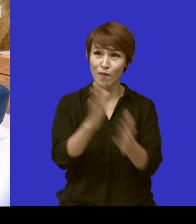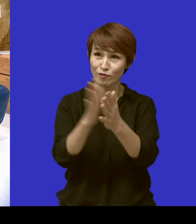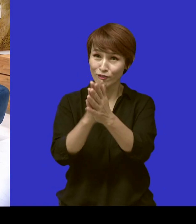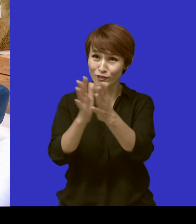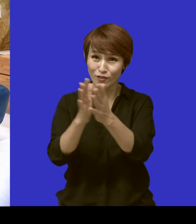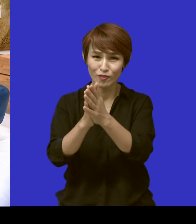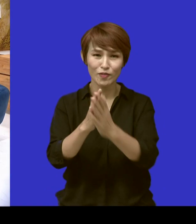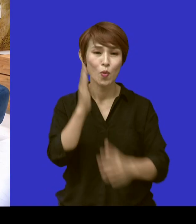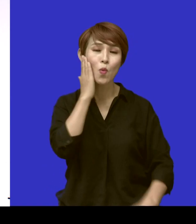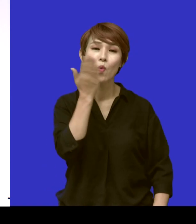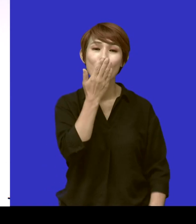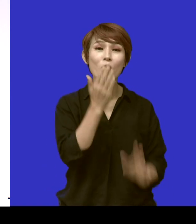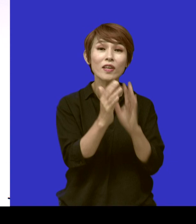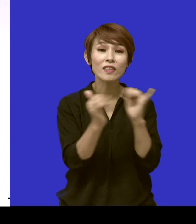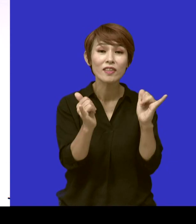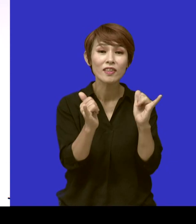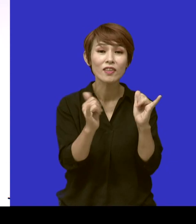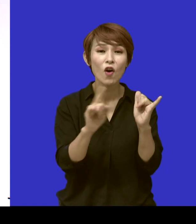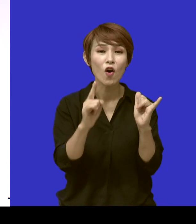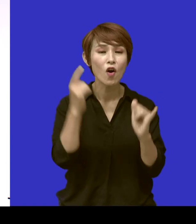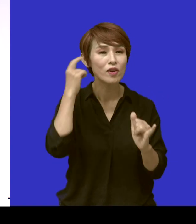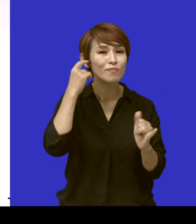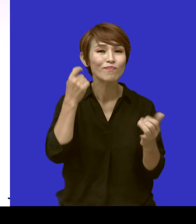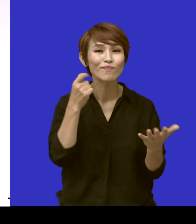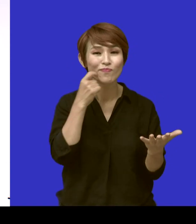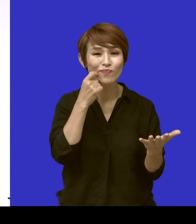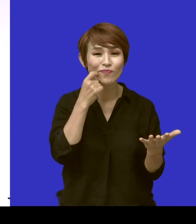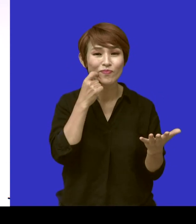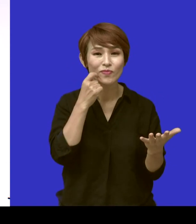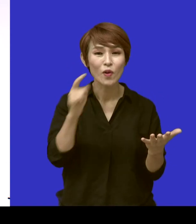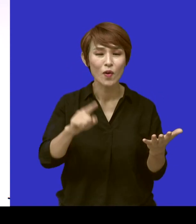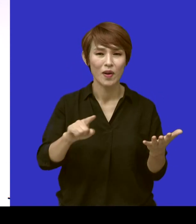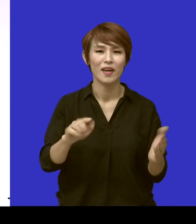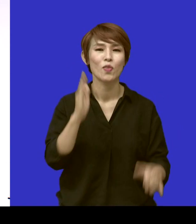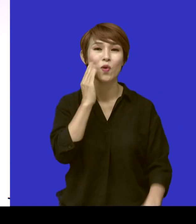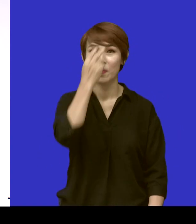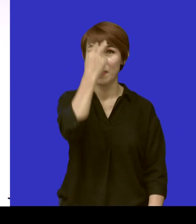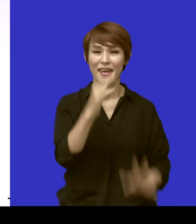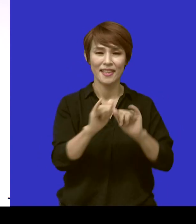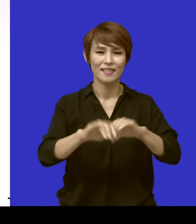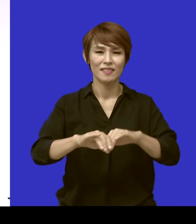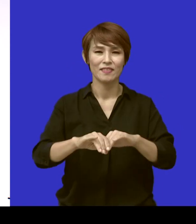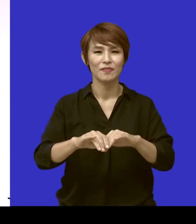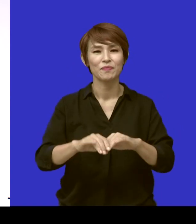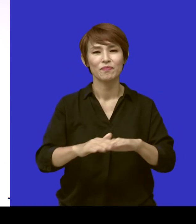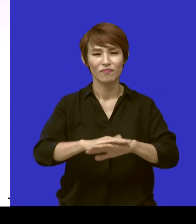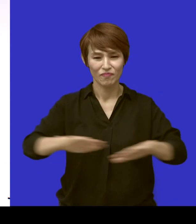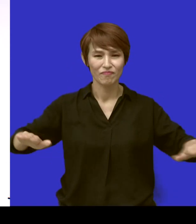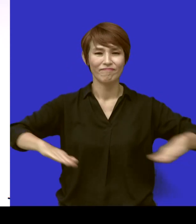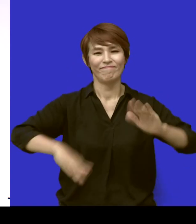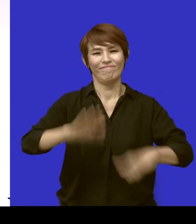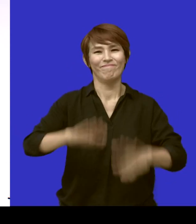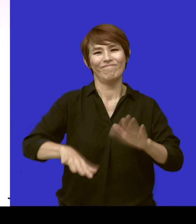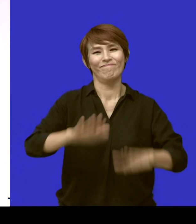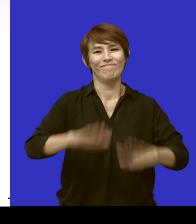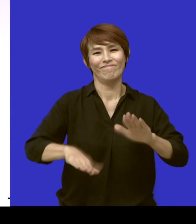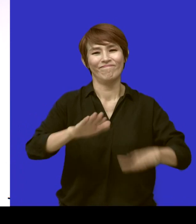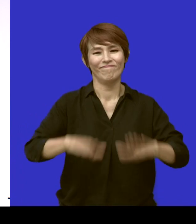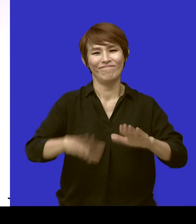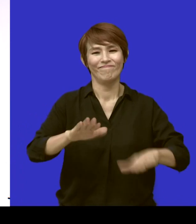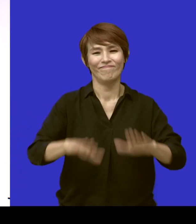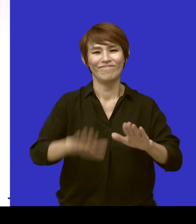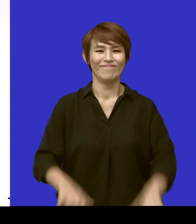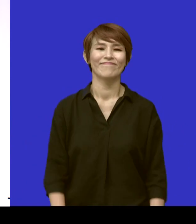근데 농아인들은 박수 소리를 들을 수 없거든요. 예. 그래서 이렇게 반짝이는 박수를 치는데 아.